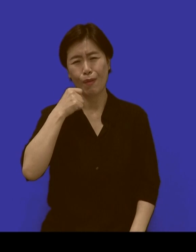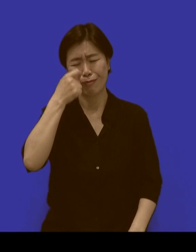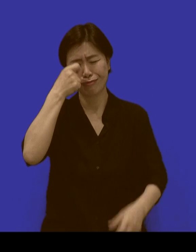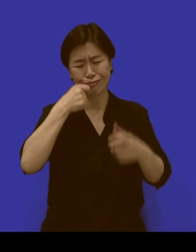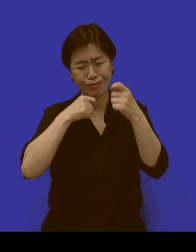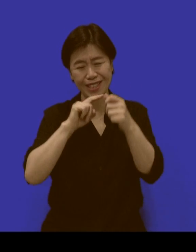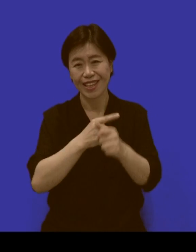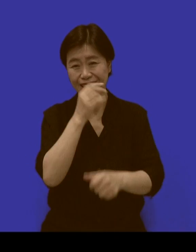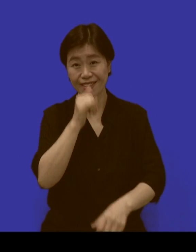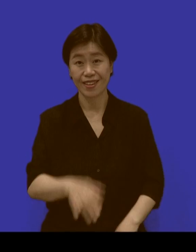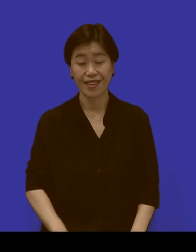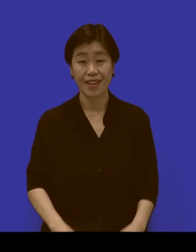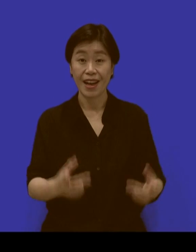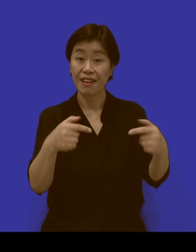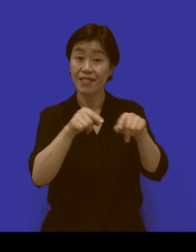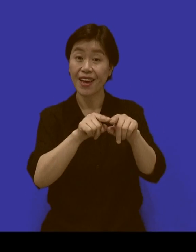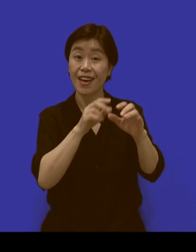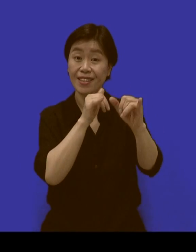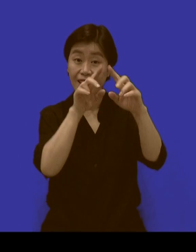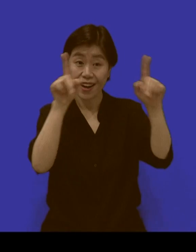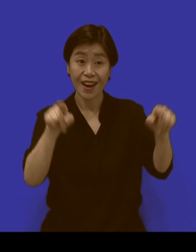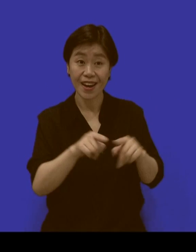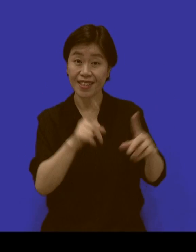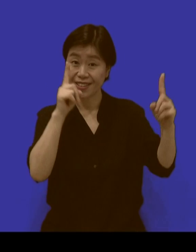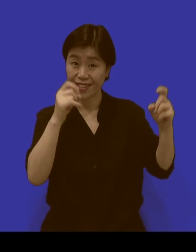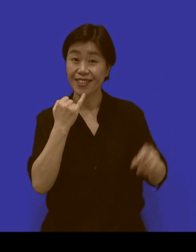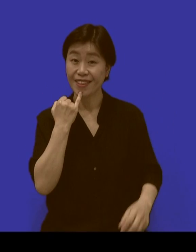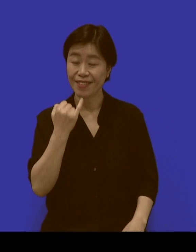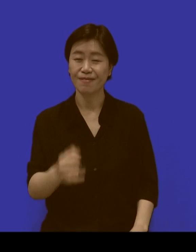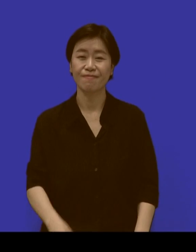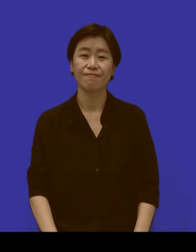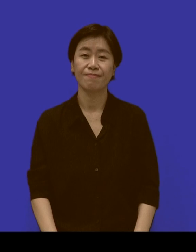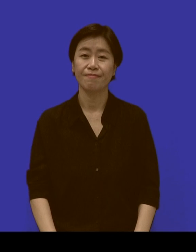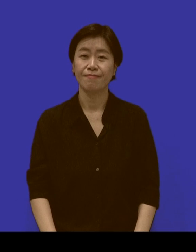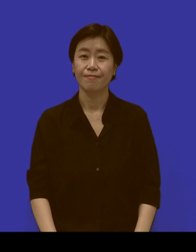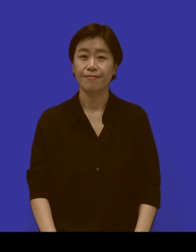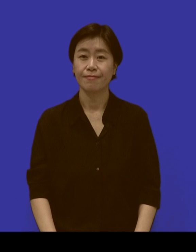Do you want to take a picture with your award?